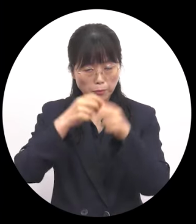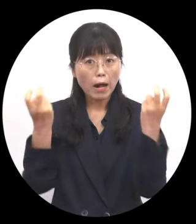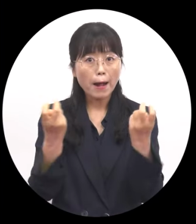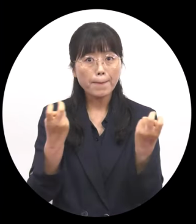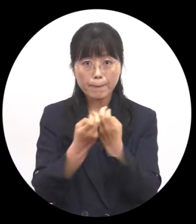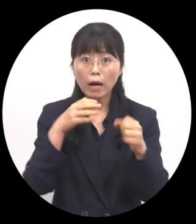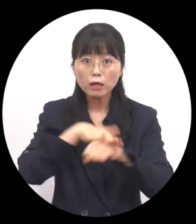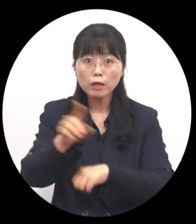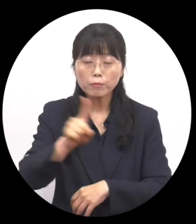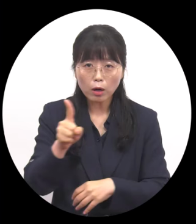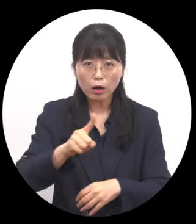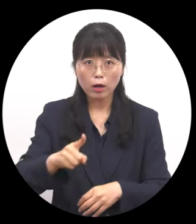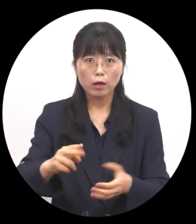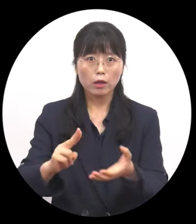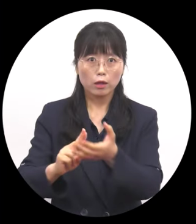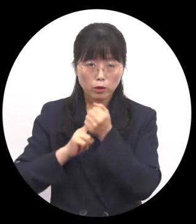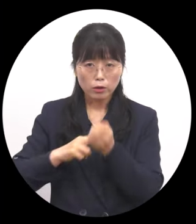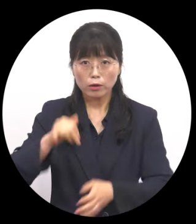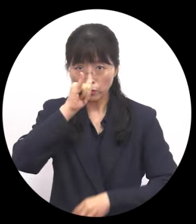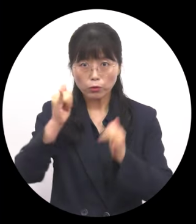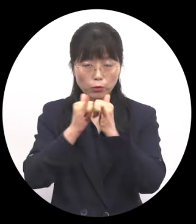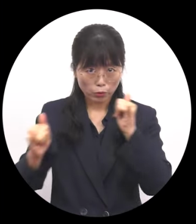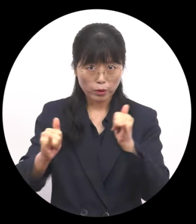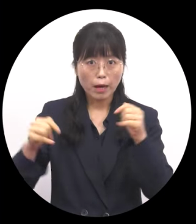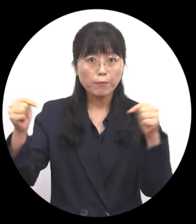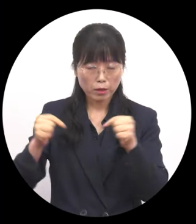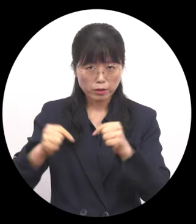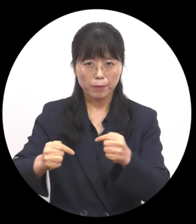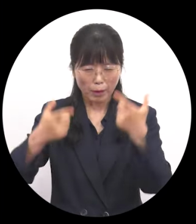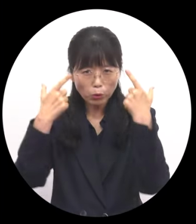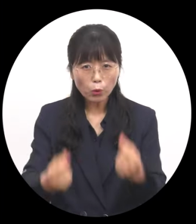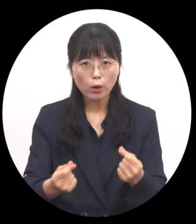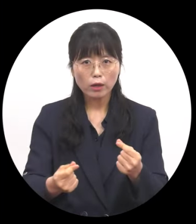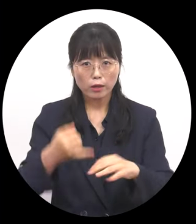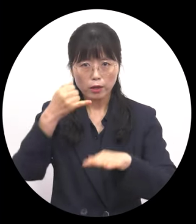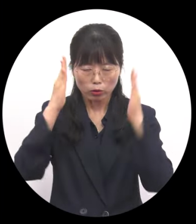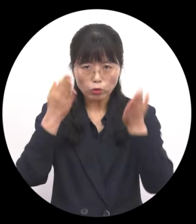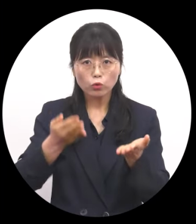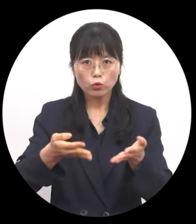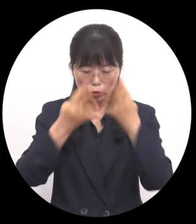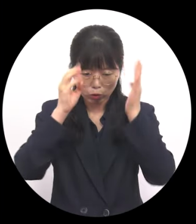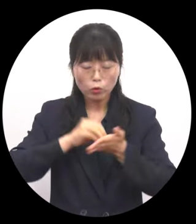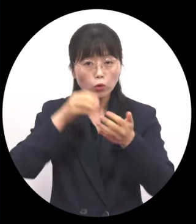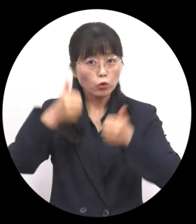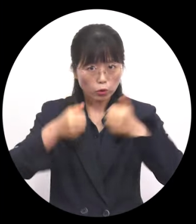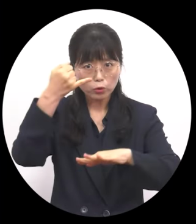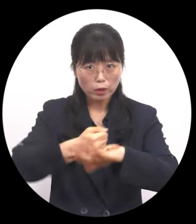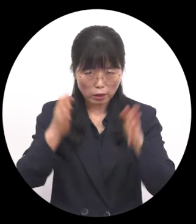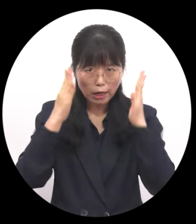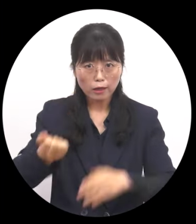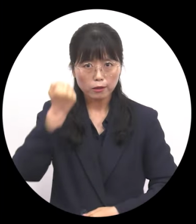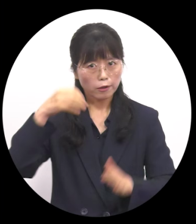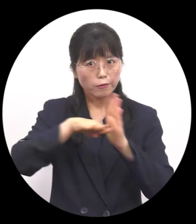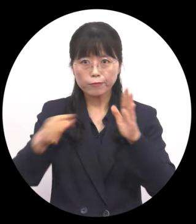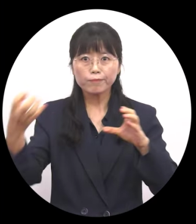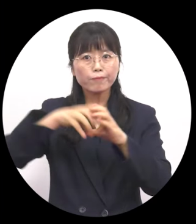방식은 잠재능력 우수자 면접 전형이랑 동일하고요. 수능최저학력 기준 적용되지 않습니다.